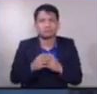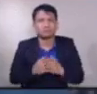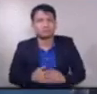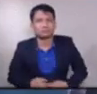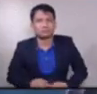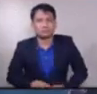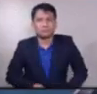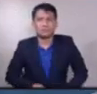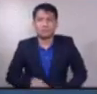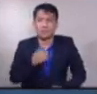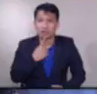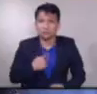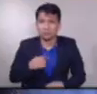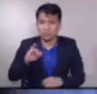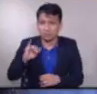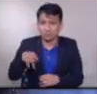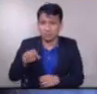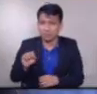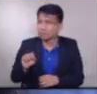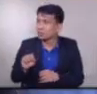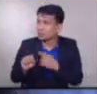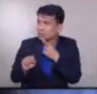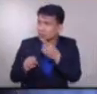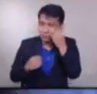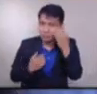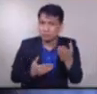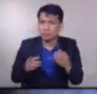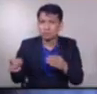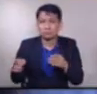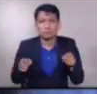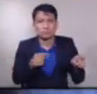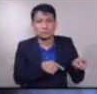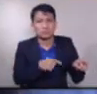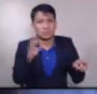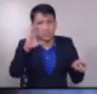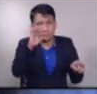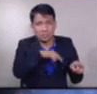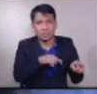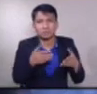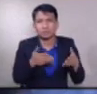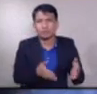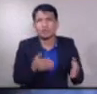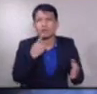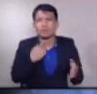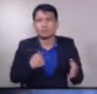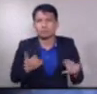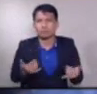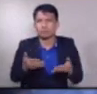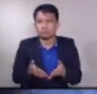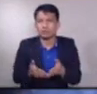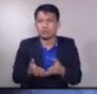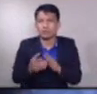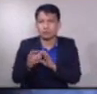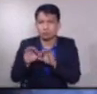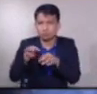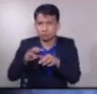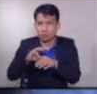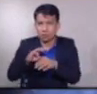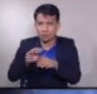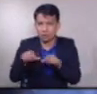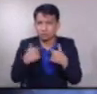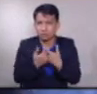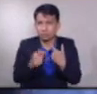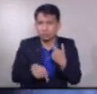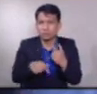no? Mismo po ang IPS ng aming eldership, ang sila mismo ang hahanap ng paraan. Pangalawa, meron kami tinatawag na coalition ng Muslim and